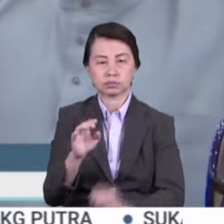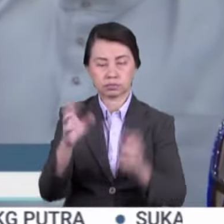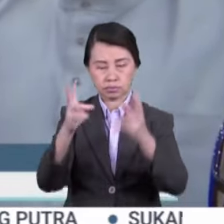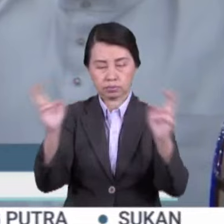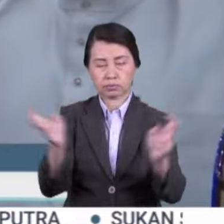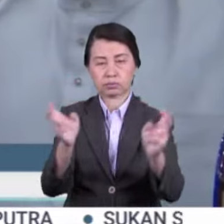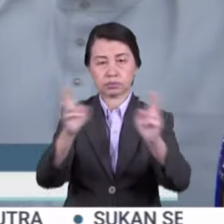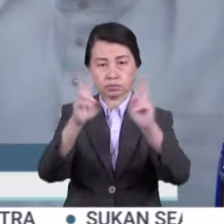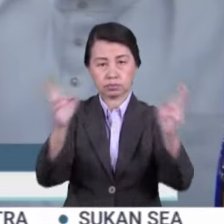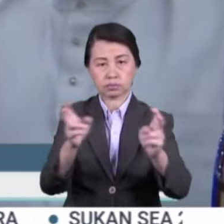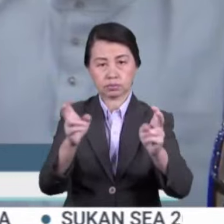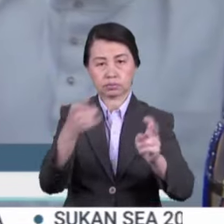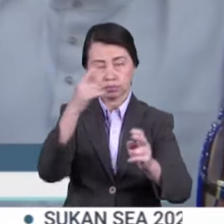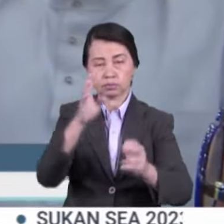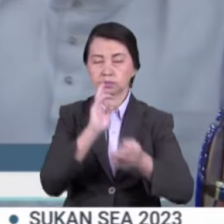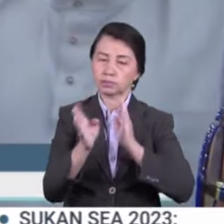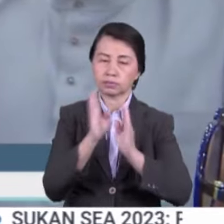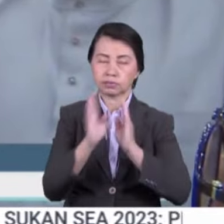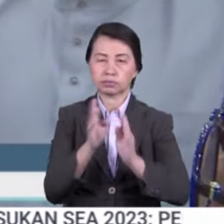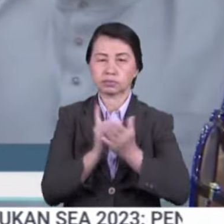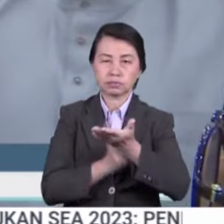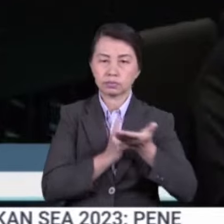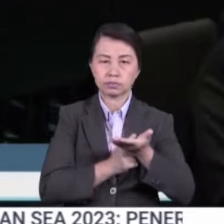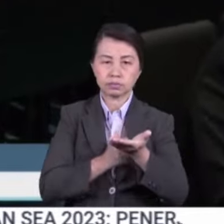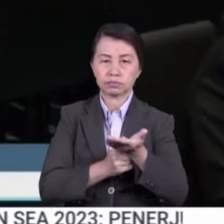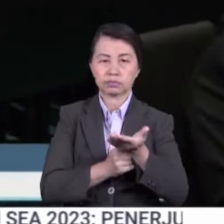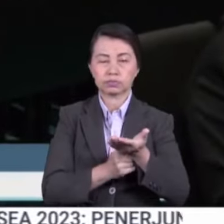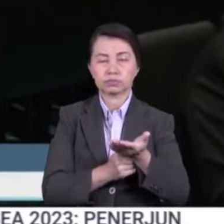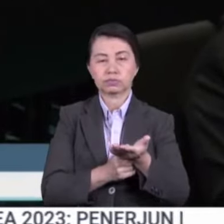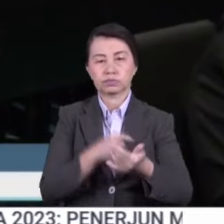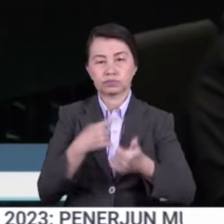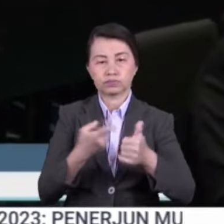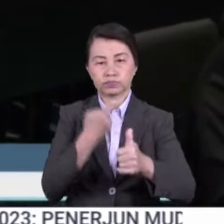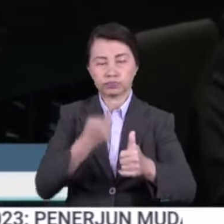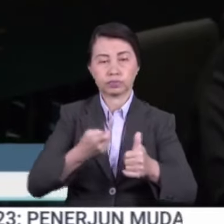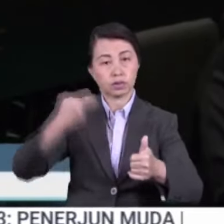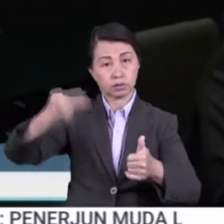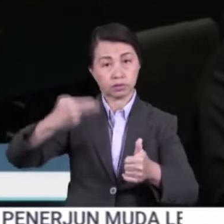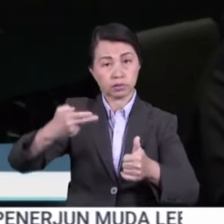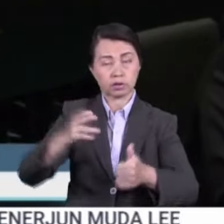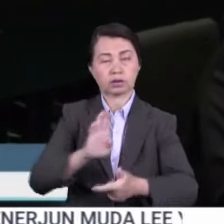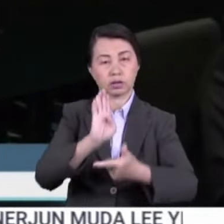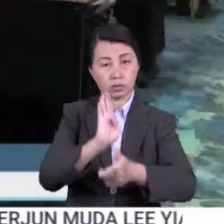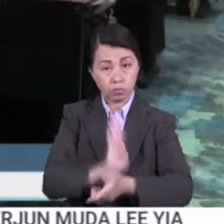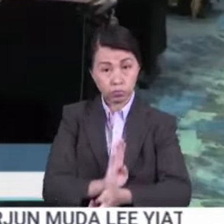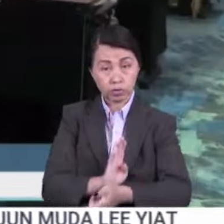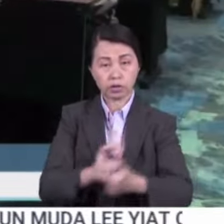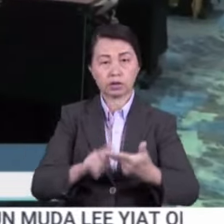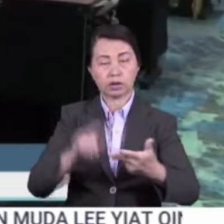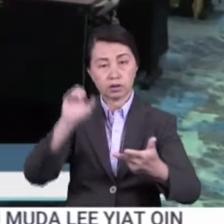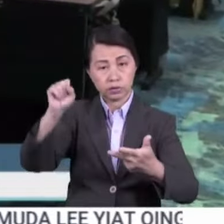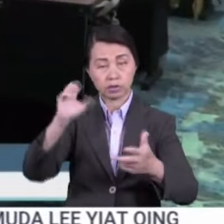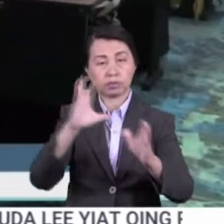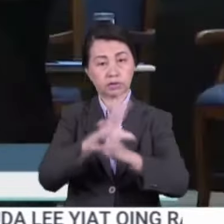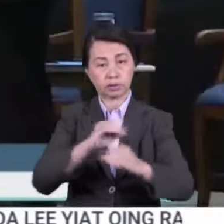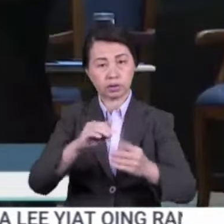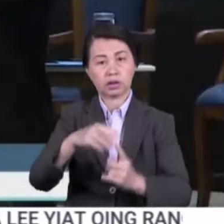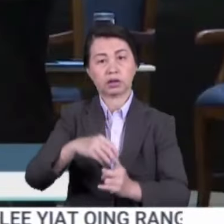kepada pembicara sama ada dari segi aspek sejarah, budaya Sabah dan Sarawak, khususnya